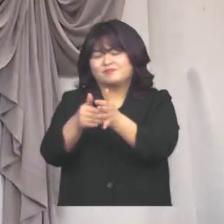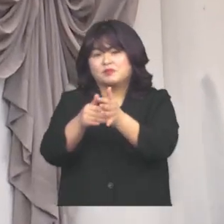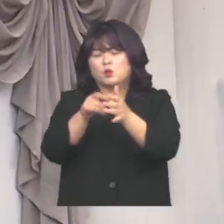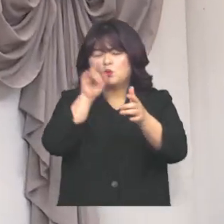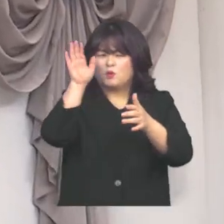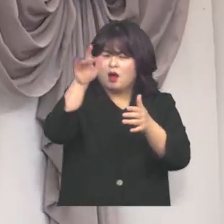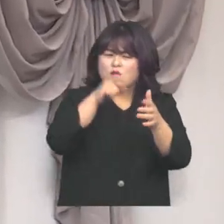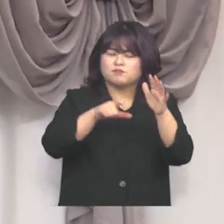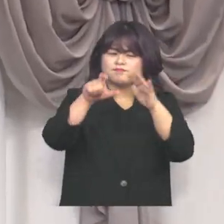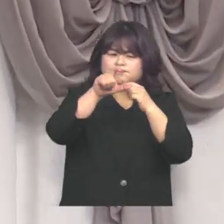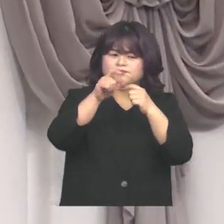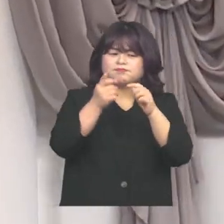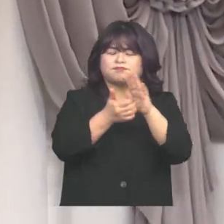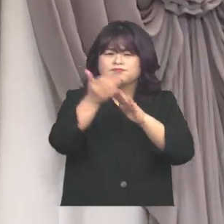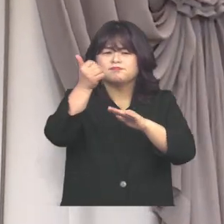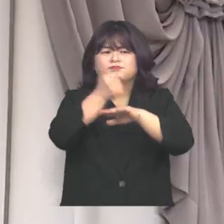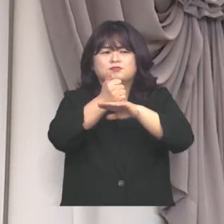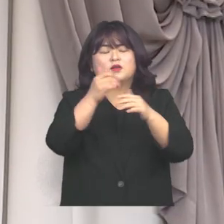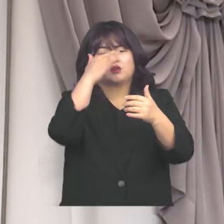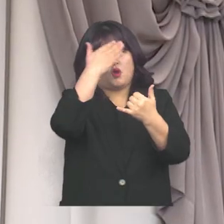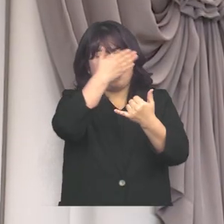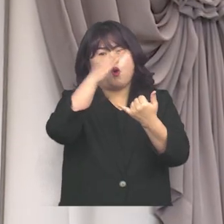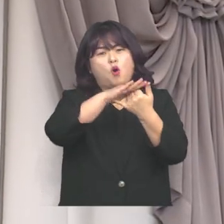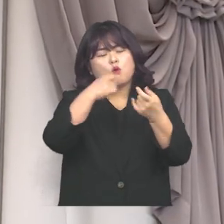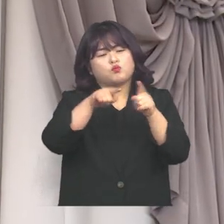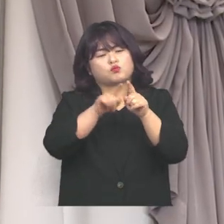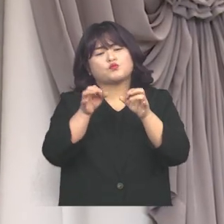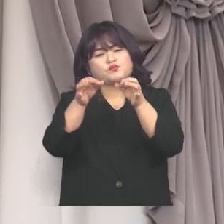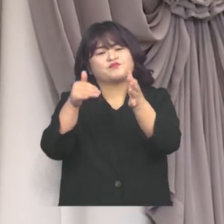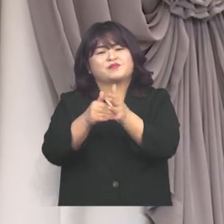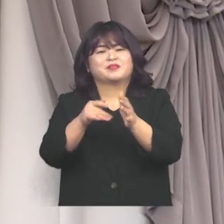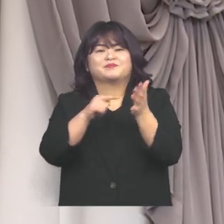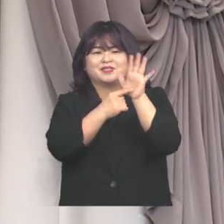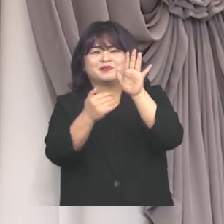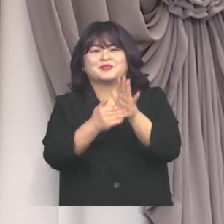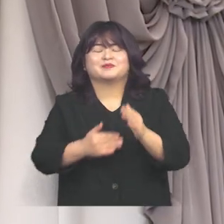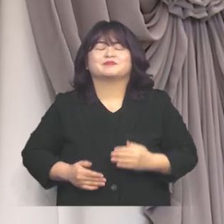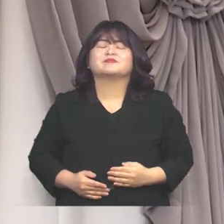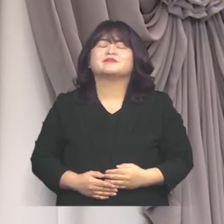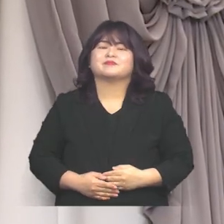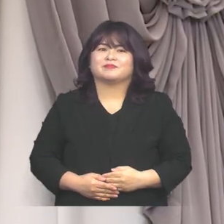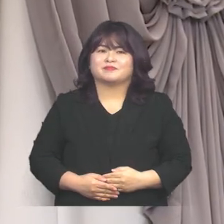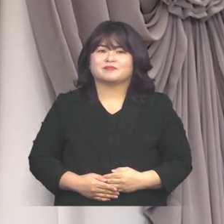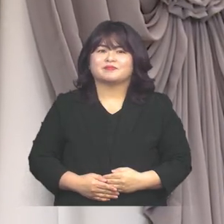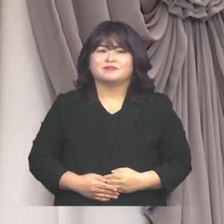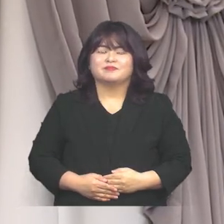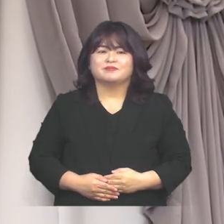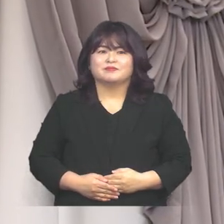기탁하며 용인의 미래를 개척해 나갈 청소년을 위해 장학금을 기부했다고 밝혔습니다.